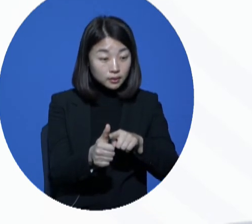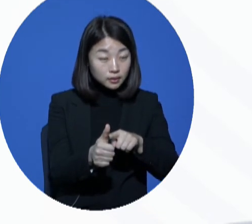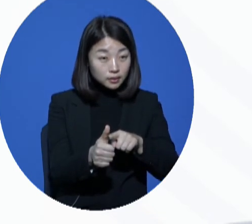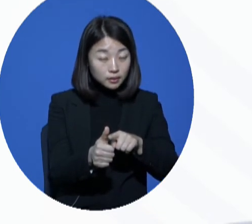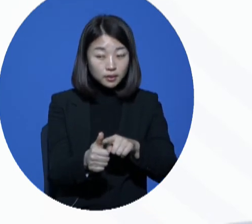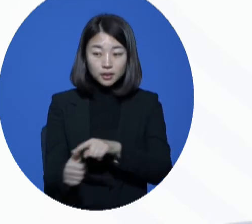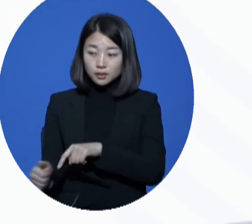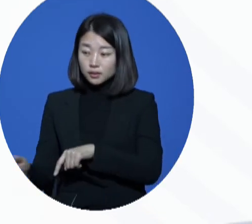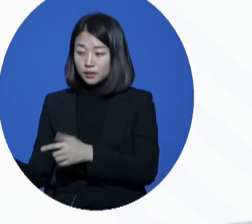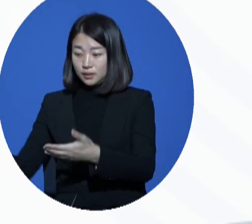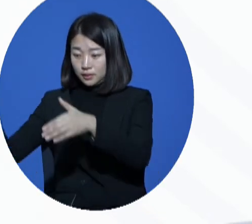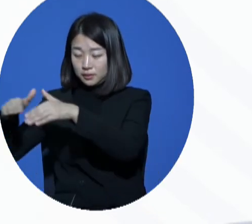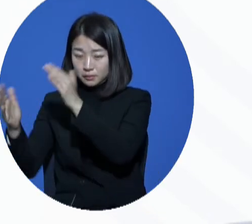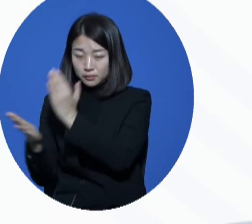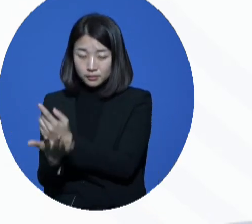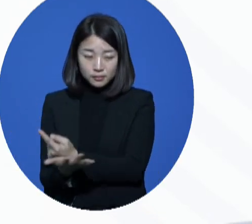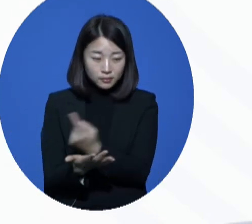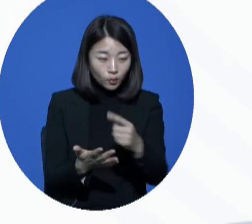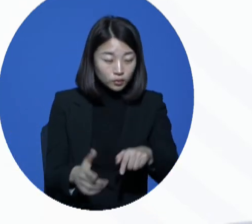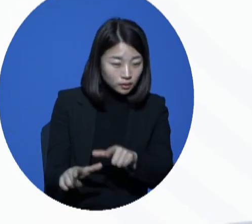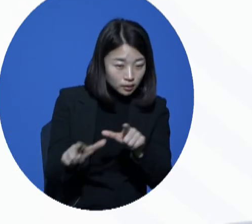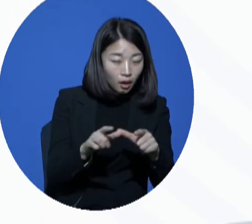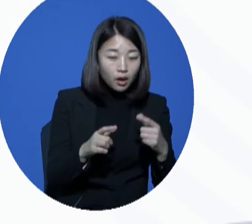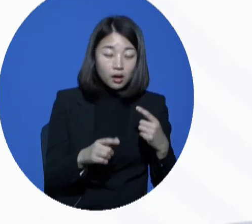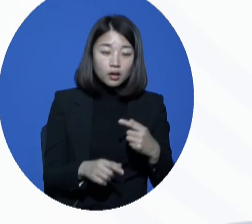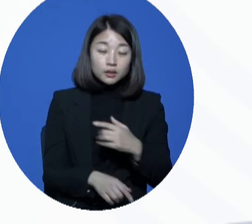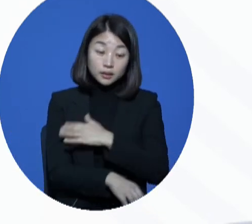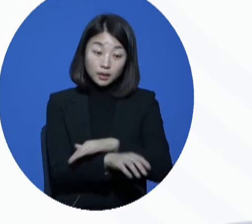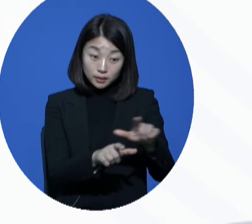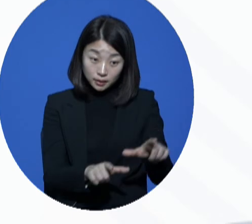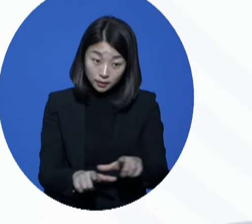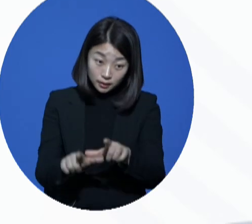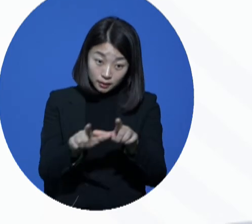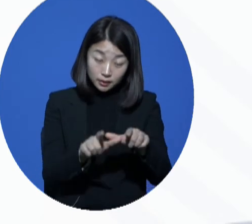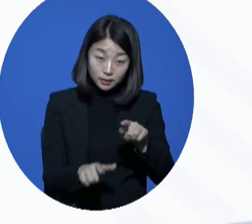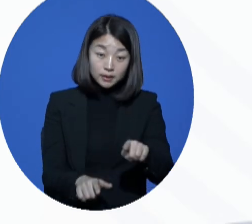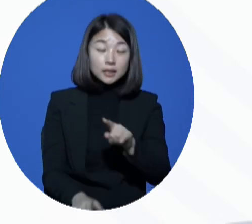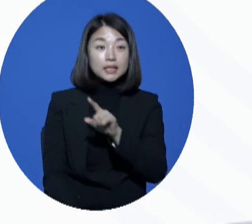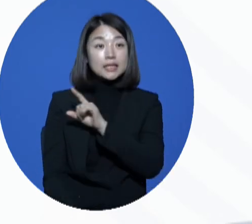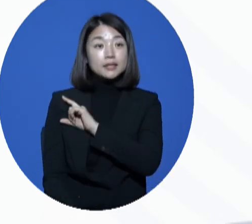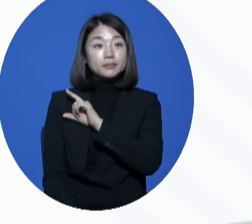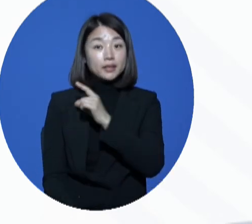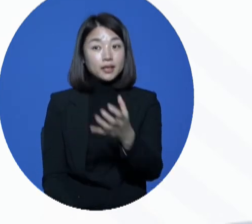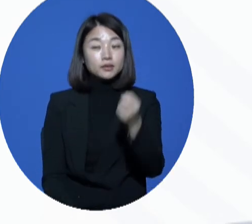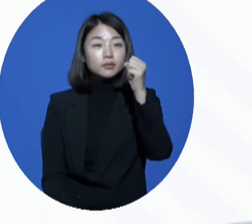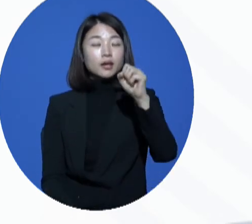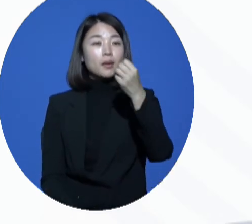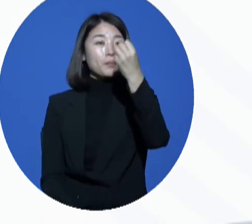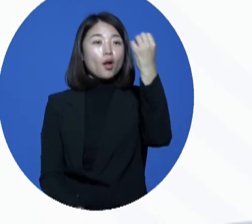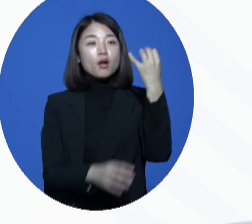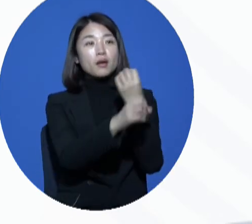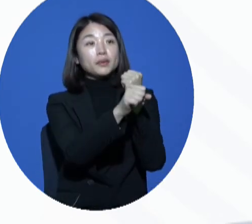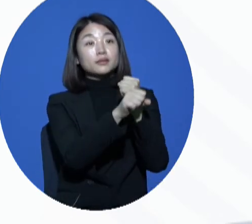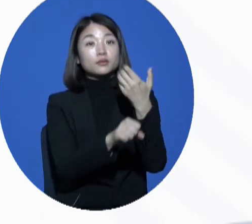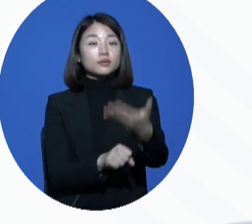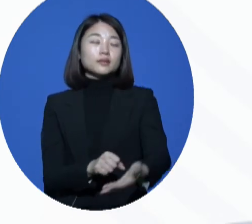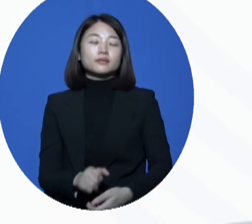보여준 탈시설의 효과를 사람들이 기리면서 이분의 이름을 별자리의 이름으로 땄다고 합니다.